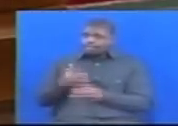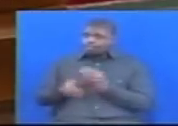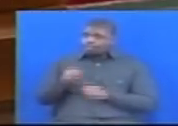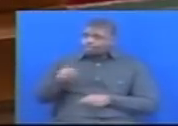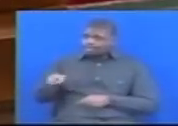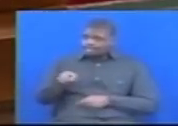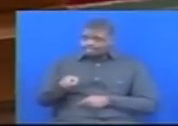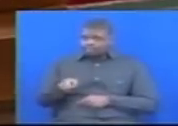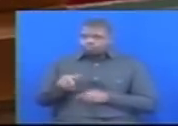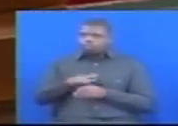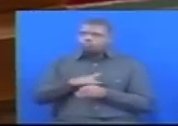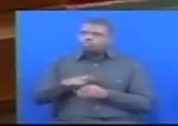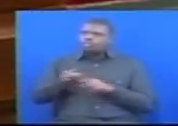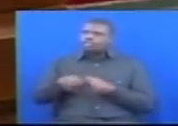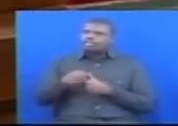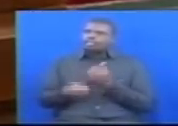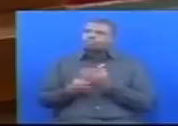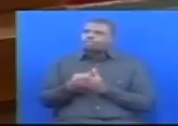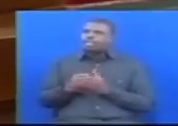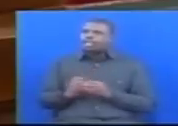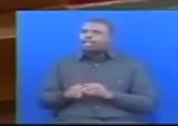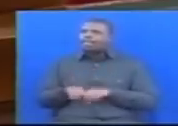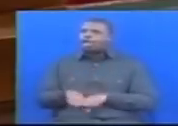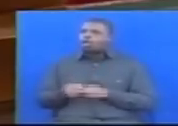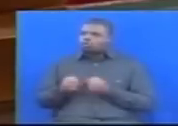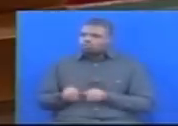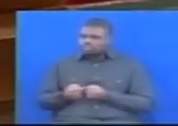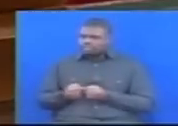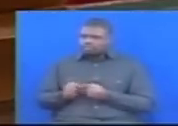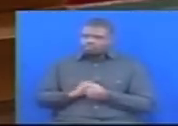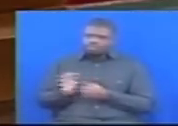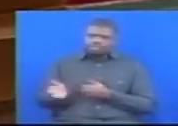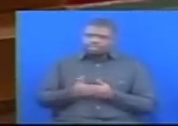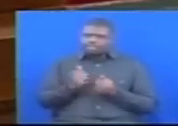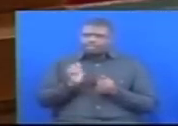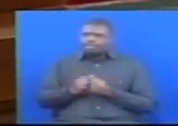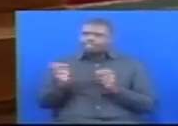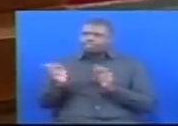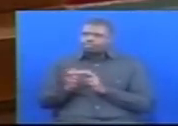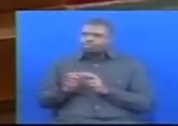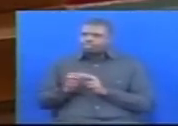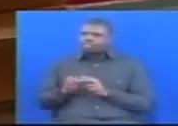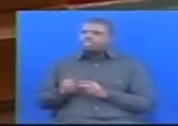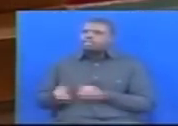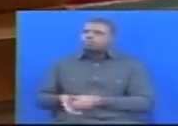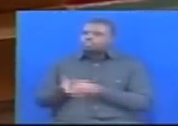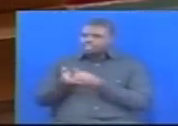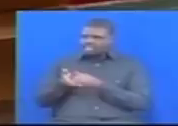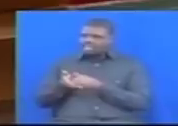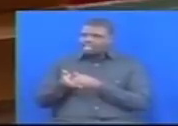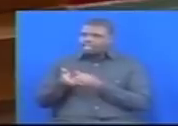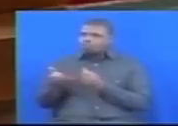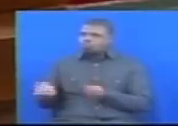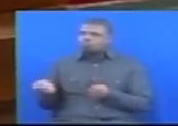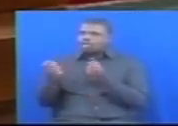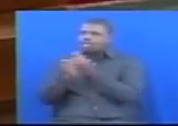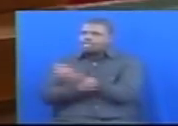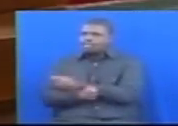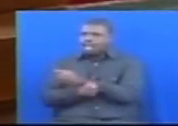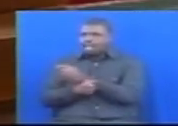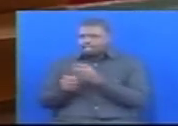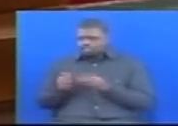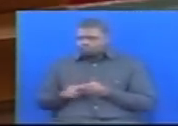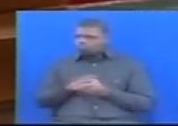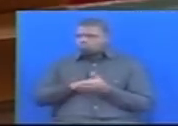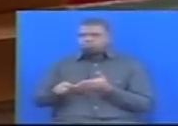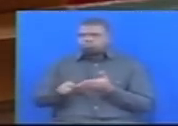pale, utatumia, lakini kitokea imeoza, kama umeshairejesha kuwa ni mali ya TANESCO, inakusaidia kwamba hata wewe usiweze